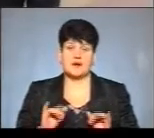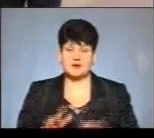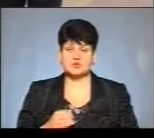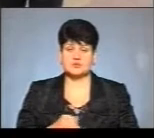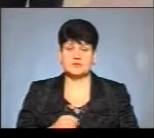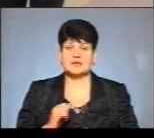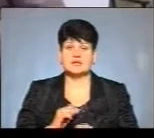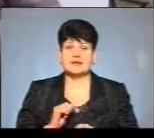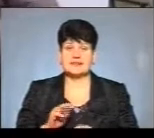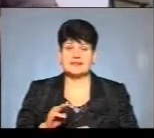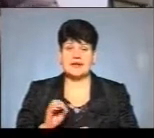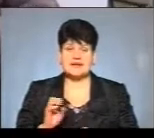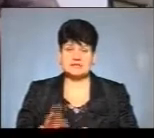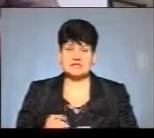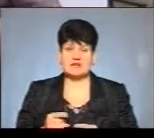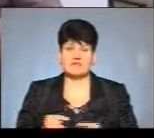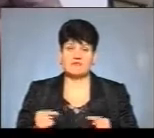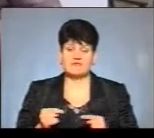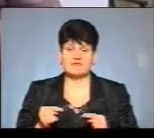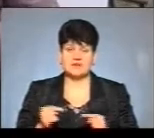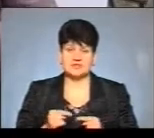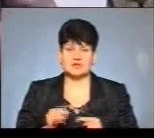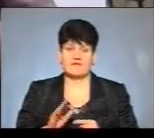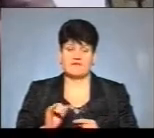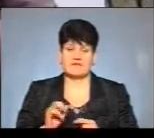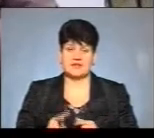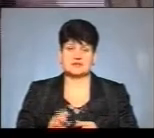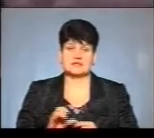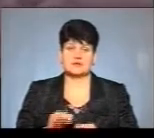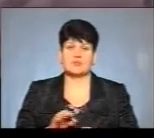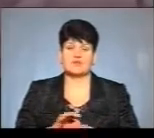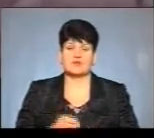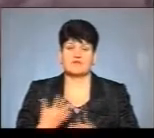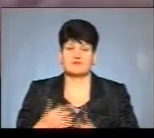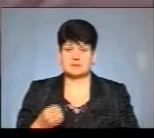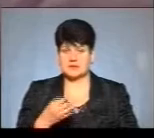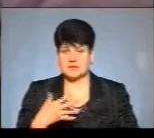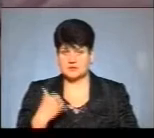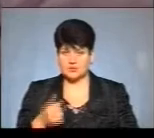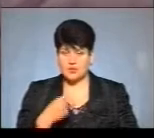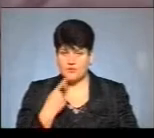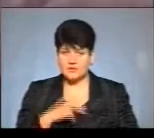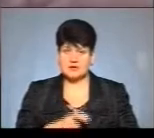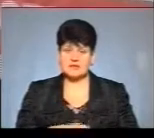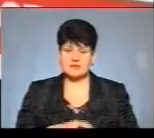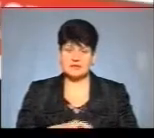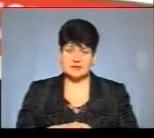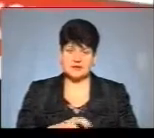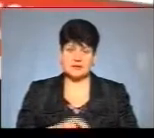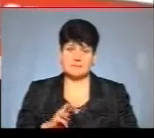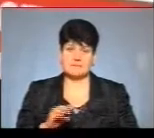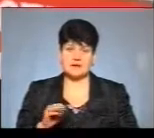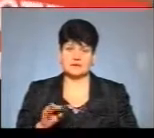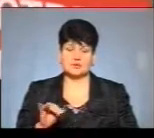тест, визнач свій ВІЛ-статус» у Тернополі проводять в 15-те, розповідає лікарка-методистка Тернопільського обласного центру громадського